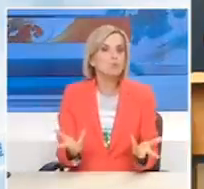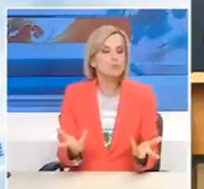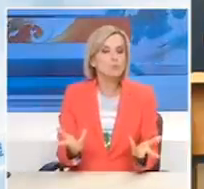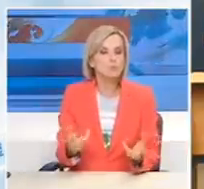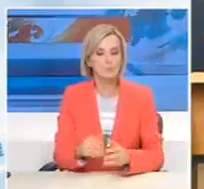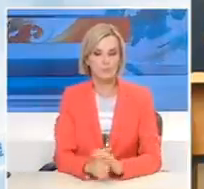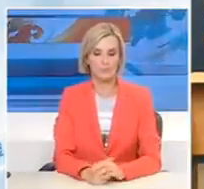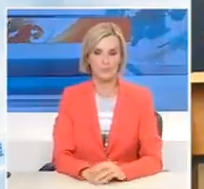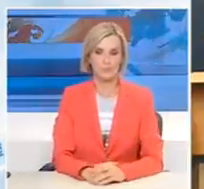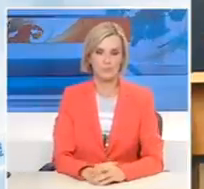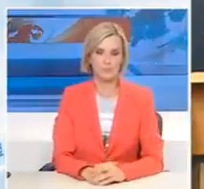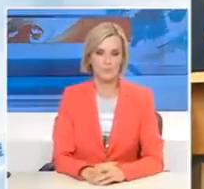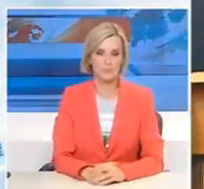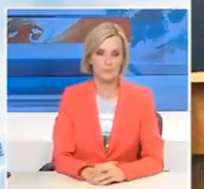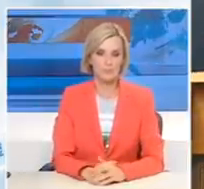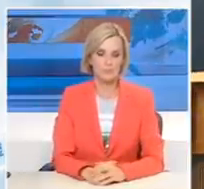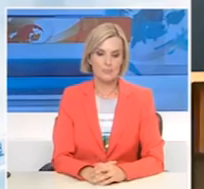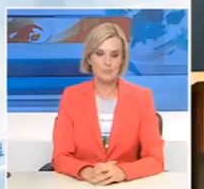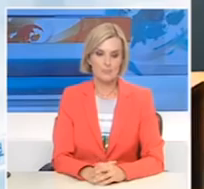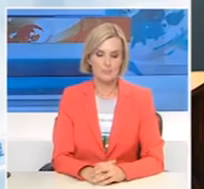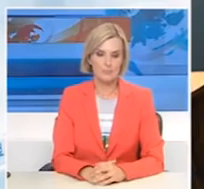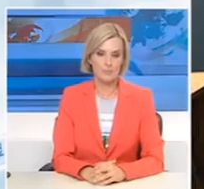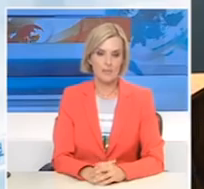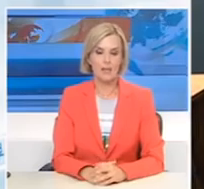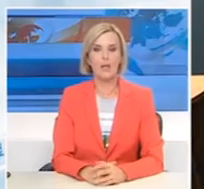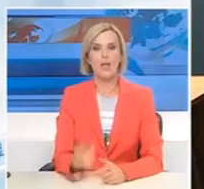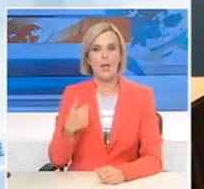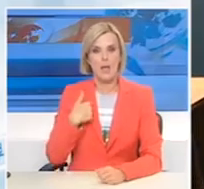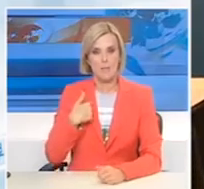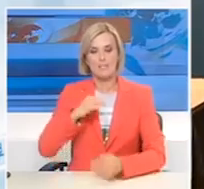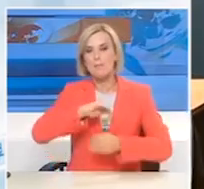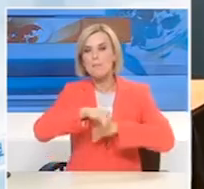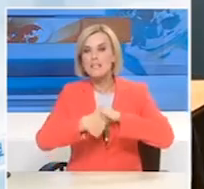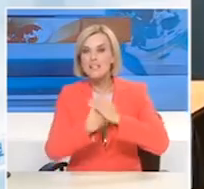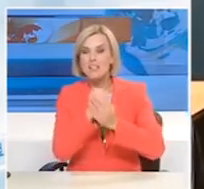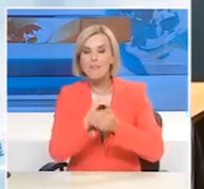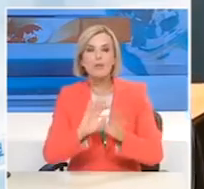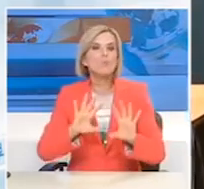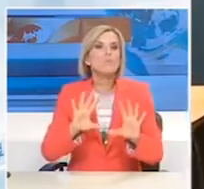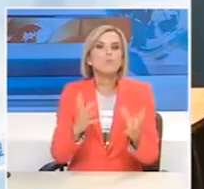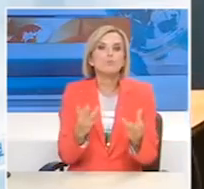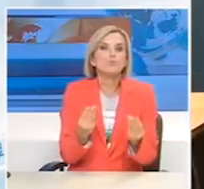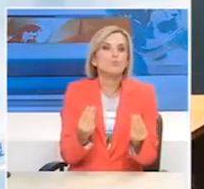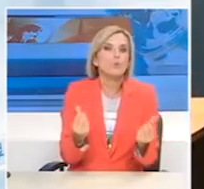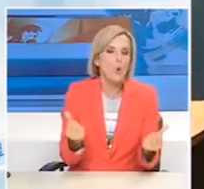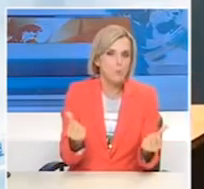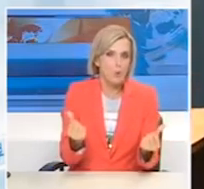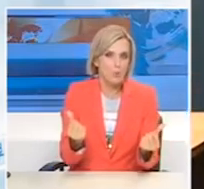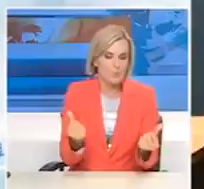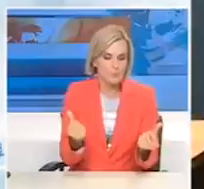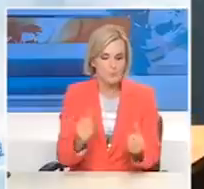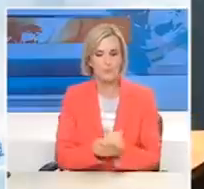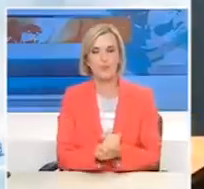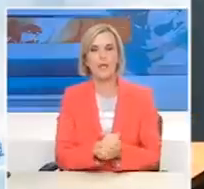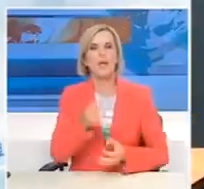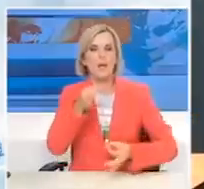Να πω δύο λόγια γι' αυτό. Μας ενδιαφέρει ο συγχρονισμός, όπως είπα και προηγουμένως. Οποιαδήποτε λοιπόν συζήτηση γίνεται